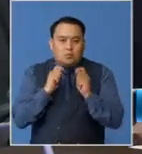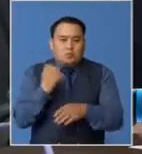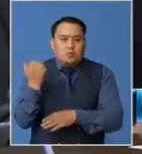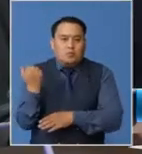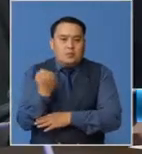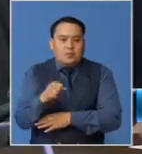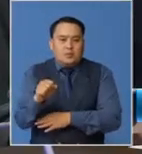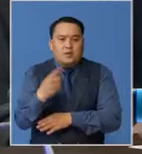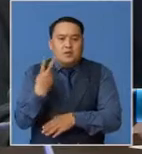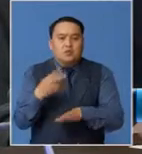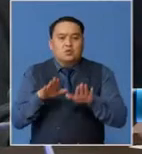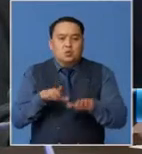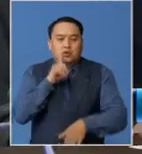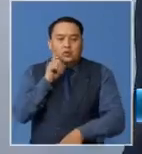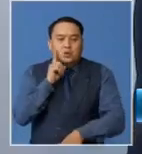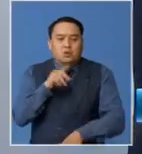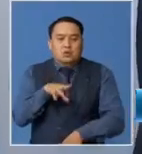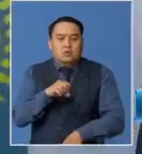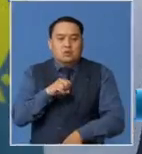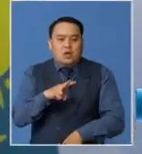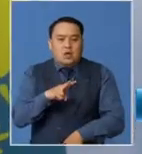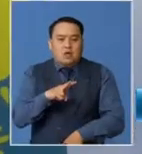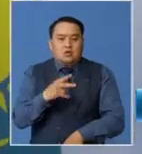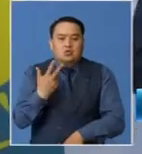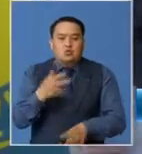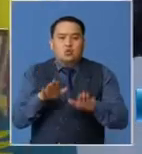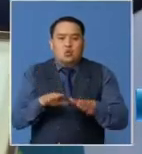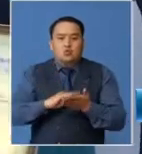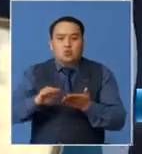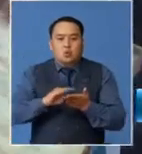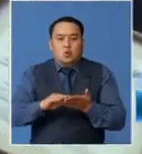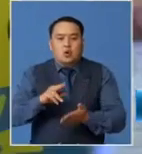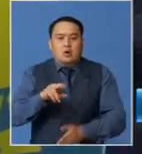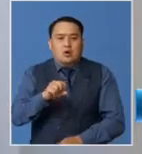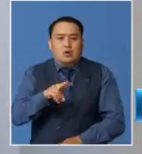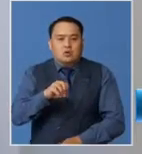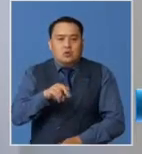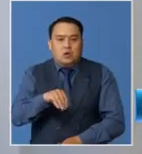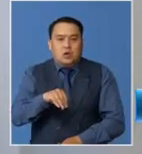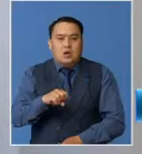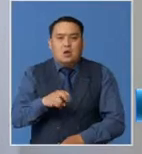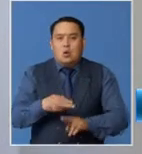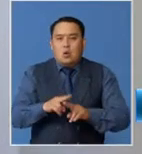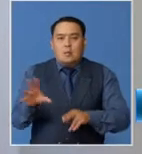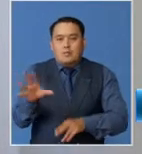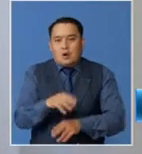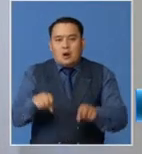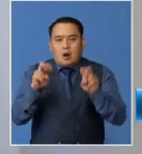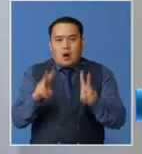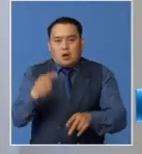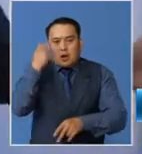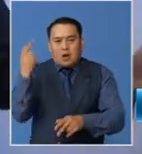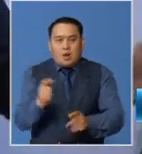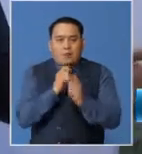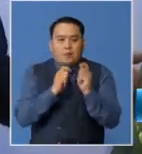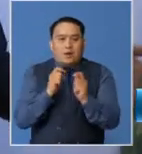бұйырды. Екінші орынды жас ақын Дастан Қастай иеленсе, үшінші орын журналист Қажет Аңдас еншіледі. Барлығы арнайы алғыс хат және ақшалай